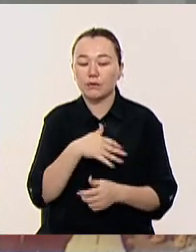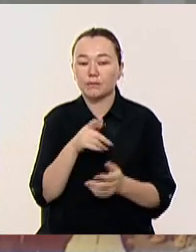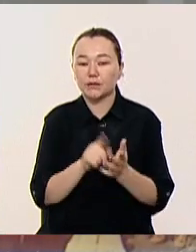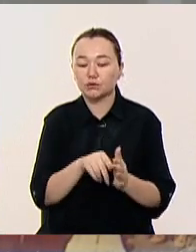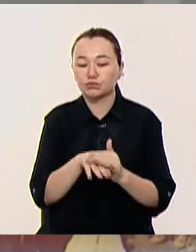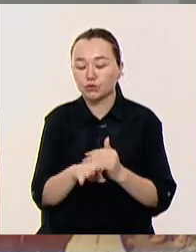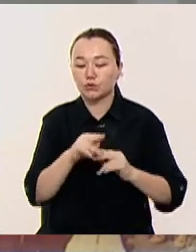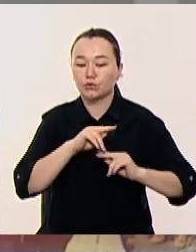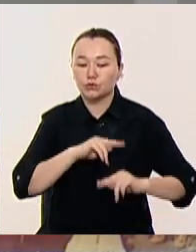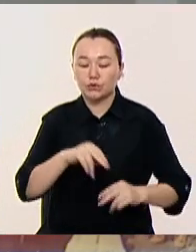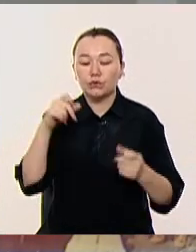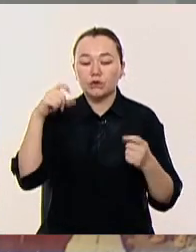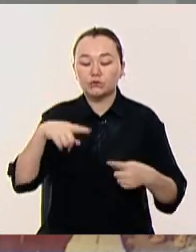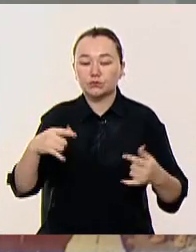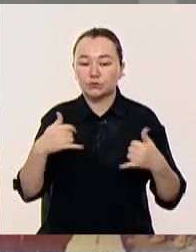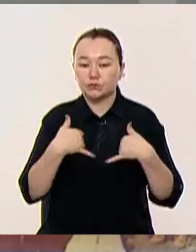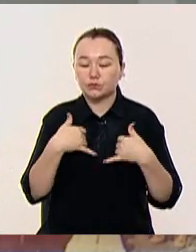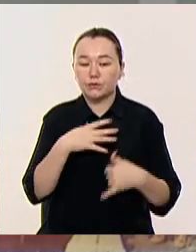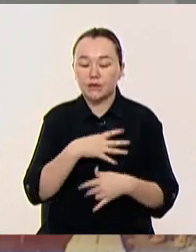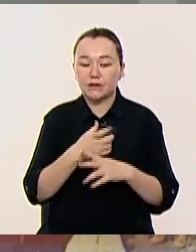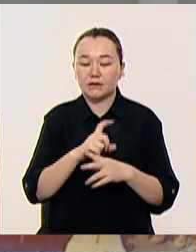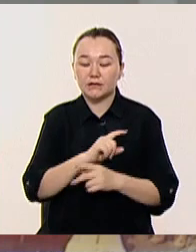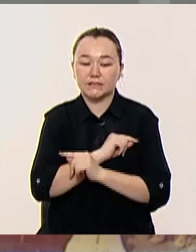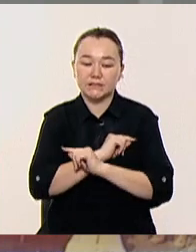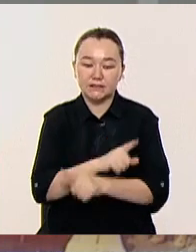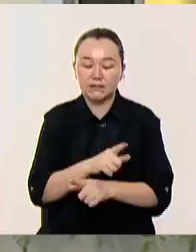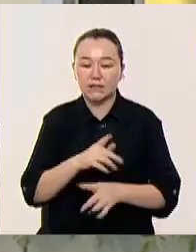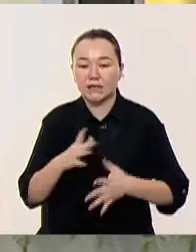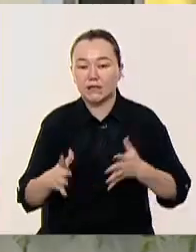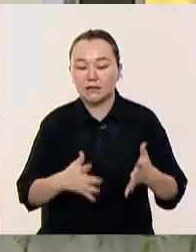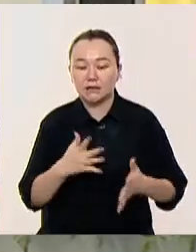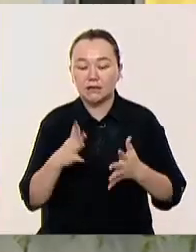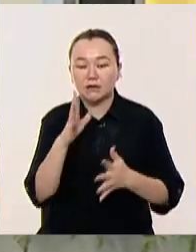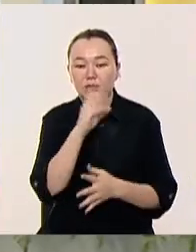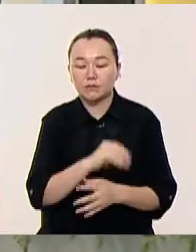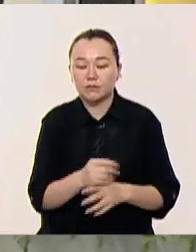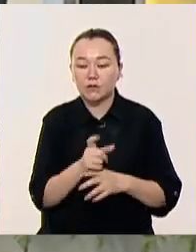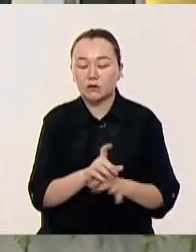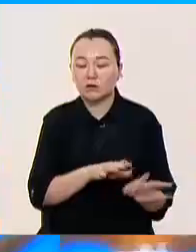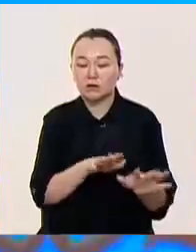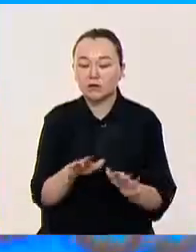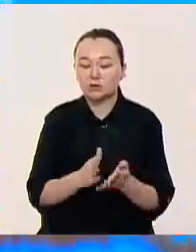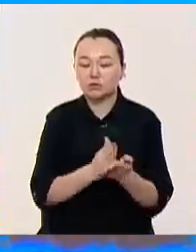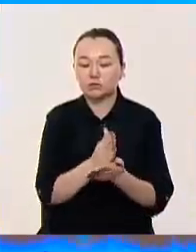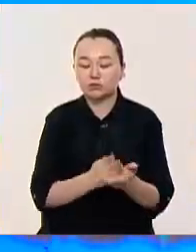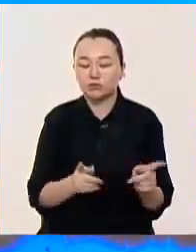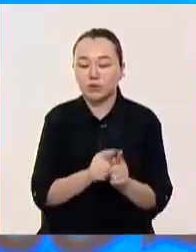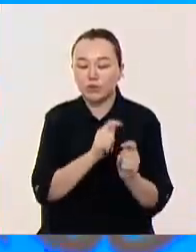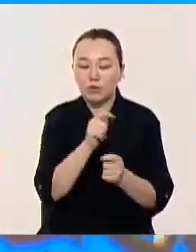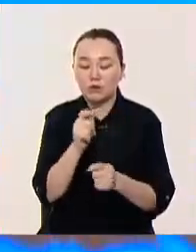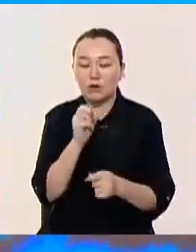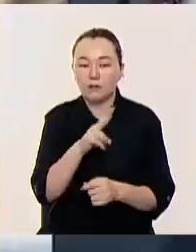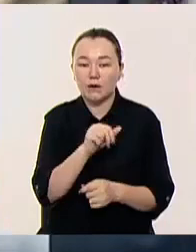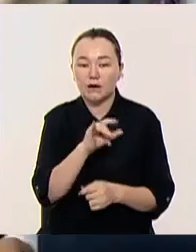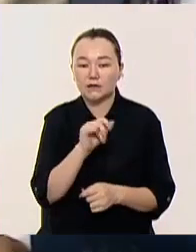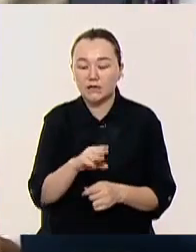труд оценили по достоинству. Это дает мне сил и энергию. Заслуженные деятели стали обладателями таких орденов, как